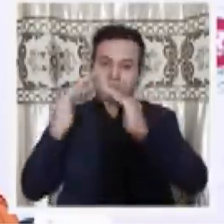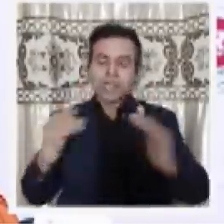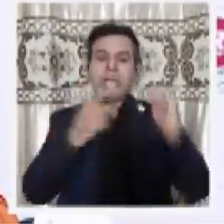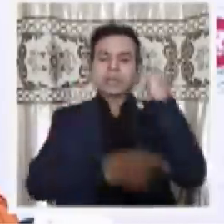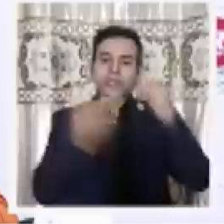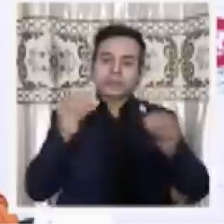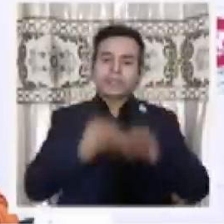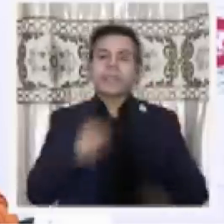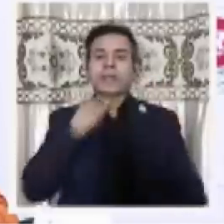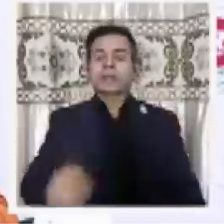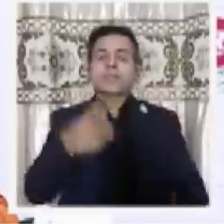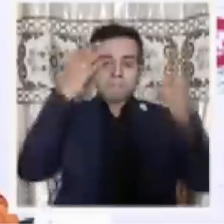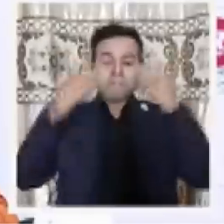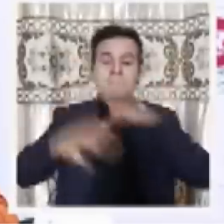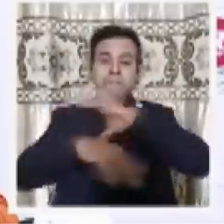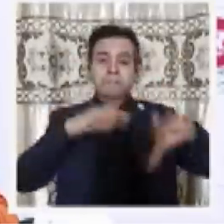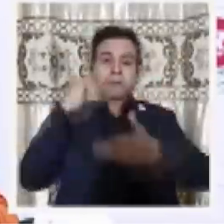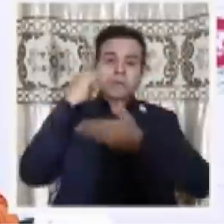63,441 জন।